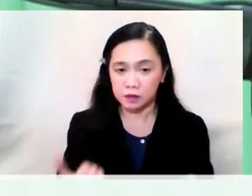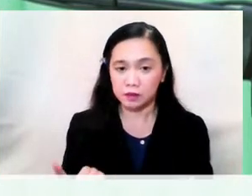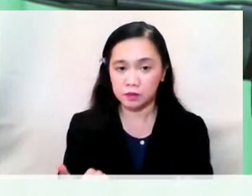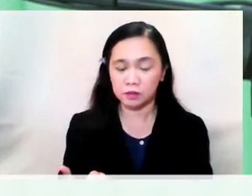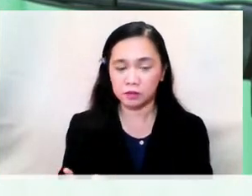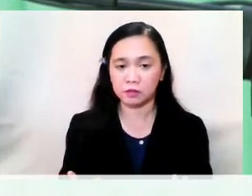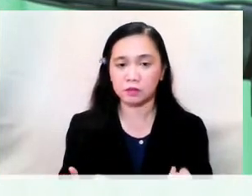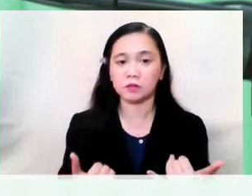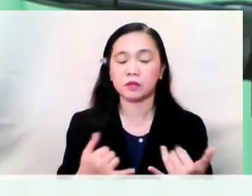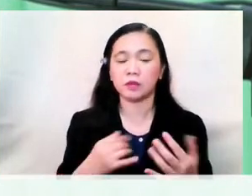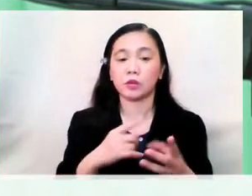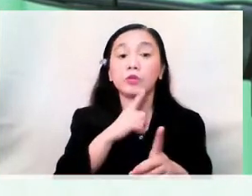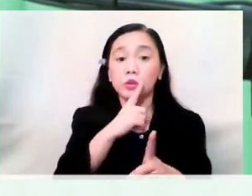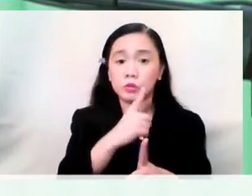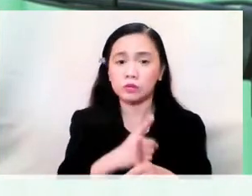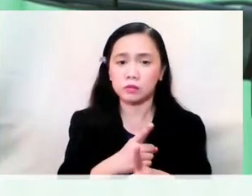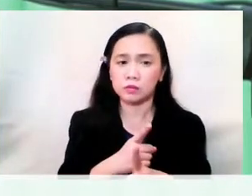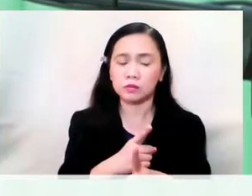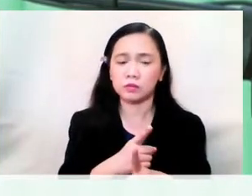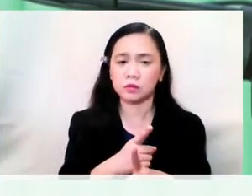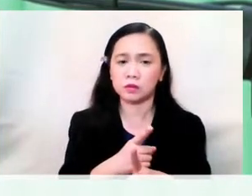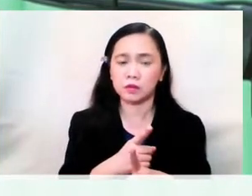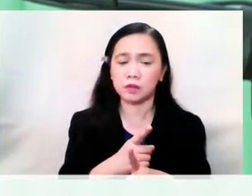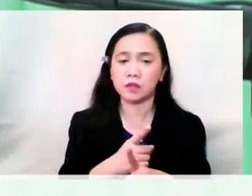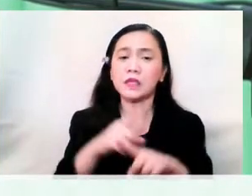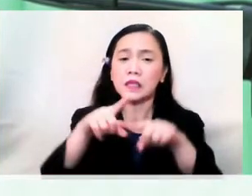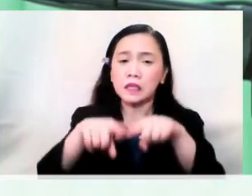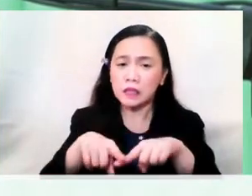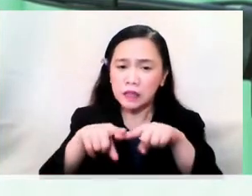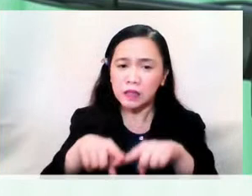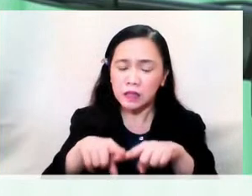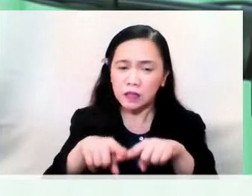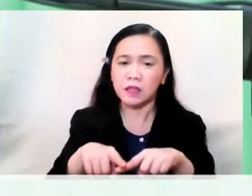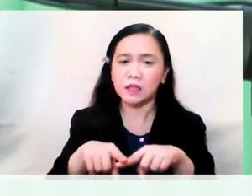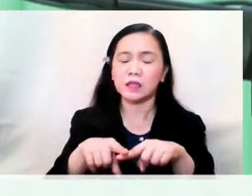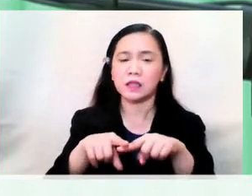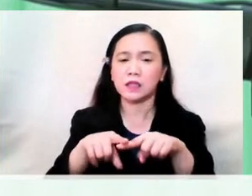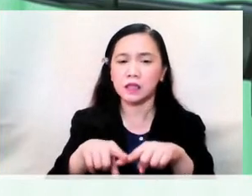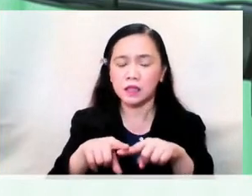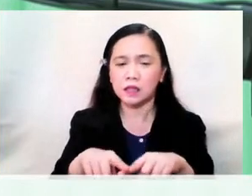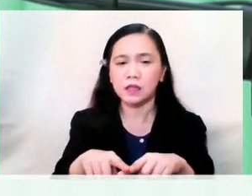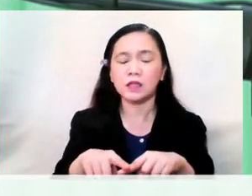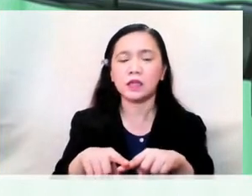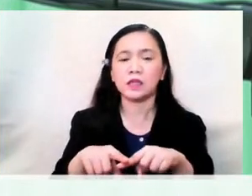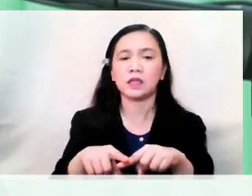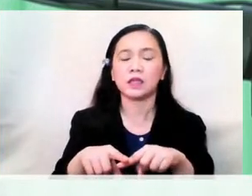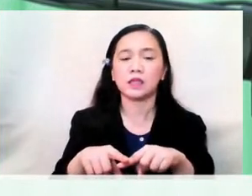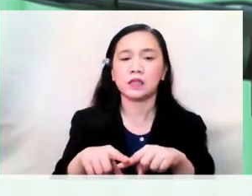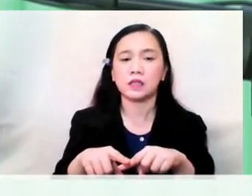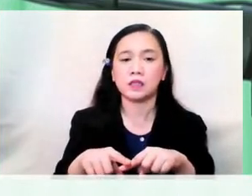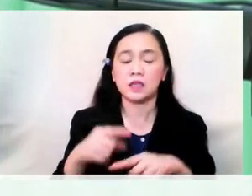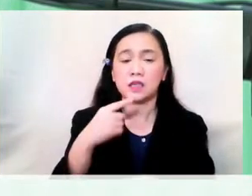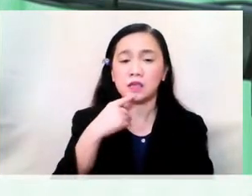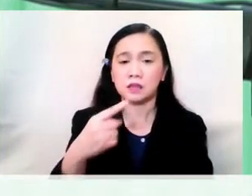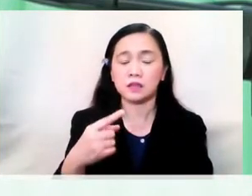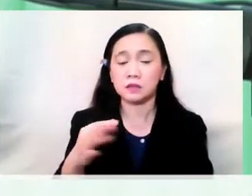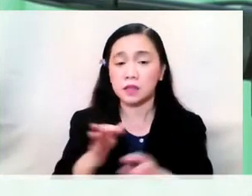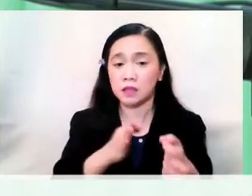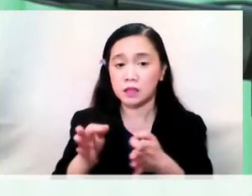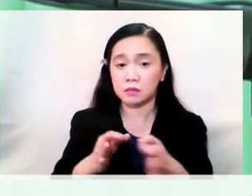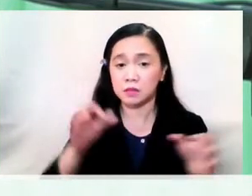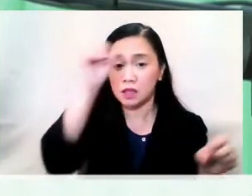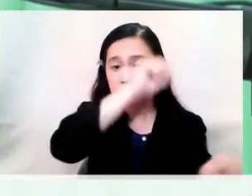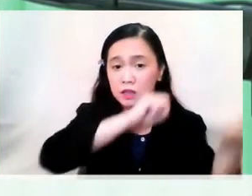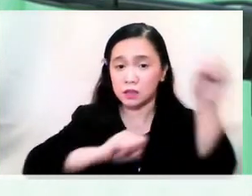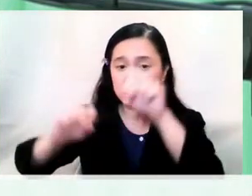Totoo na aasa tayo sa sinasabi ng science. Mag-iingat at magsisikap